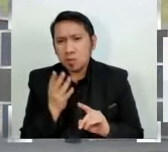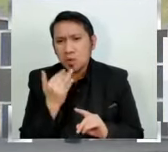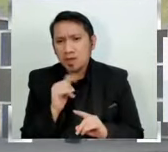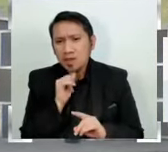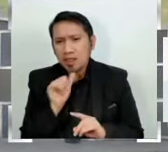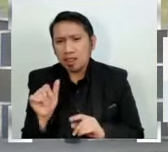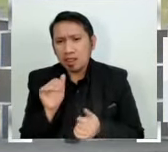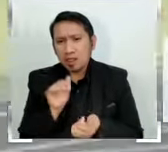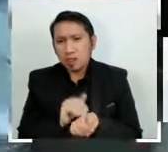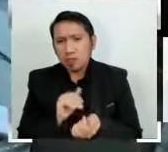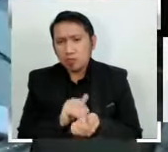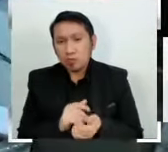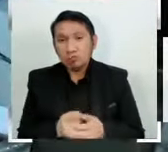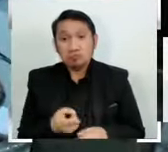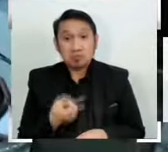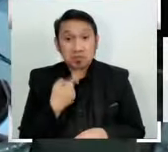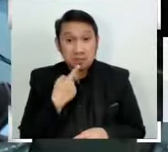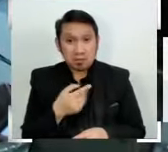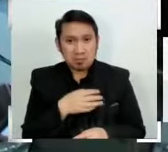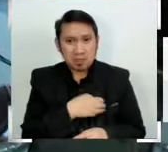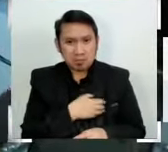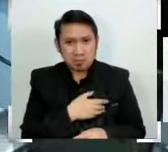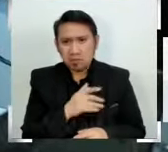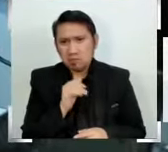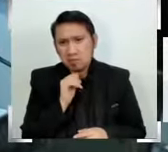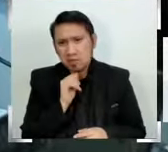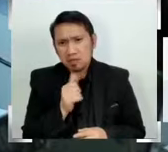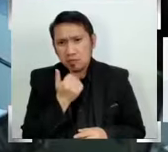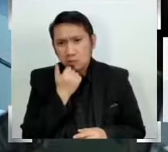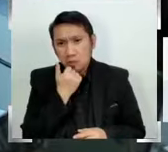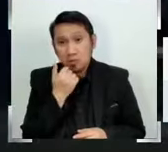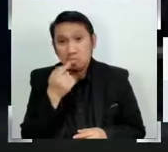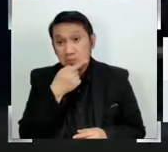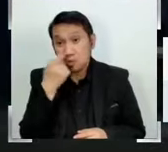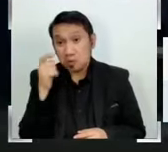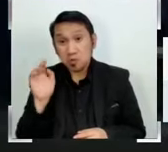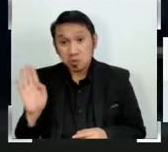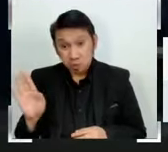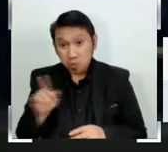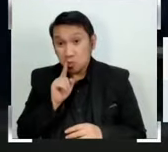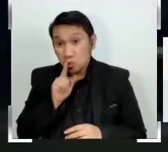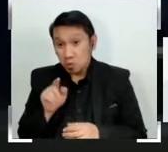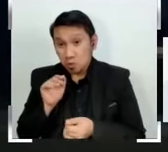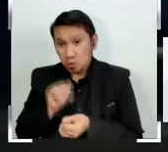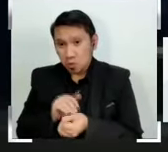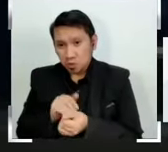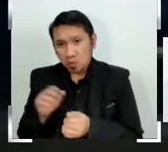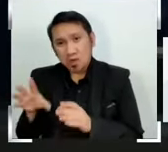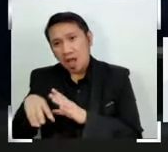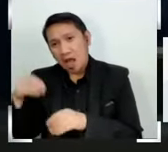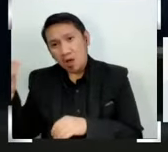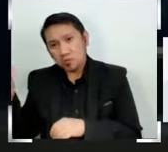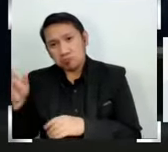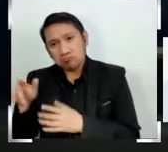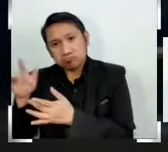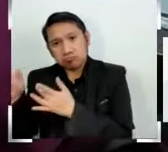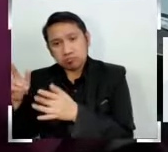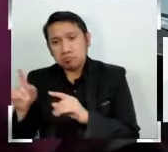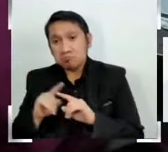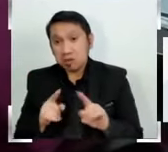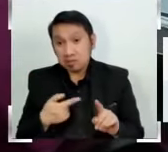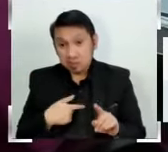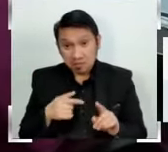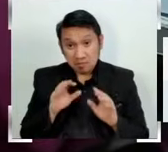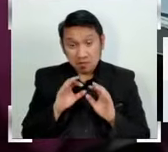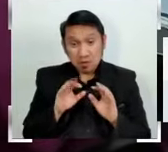wala raw nakikitang mali rito. Nasa out of town daw noon ang doktor ni Cascolan, kaya hiniling ng pamilya sa PNP na ang medical legal